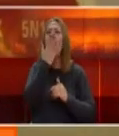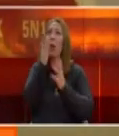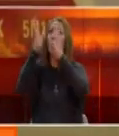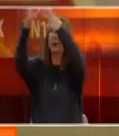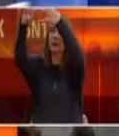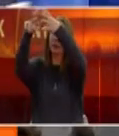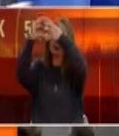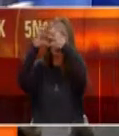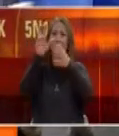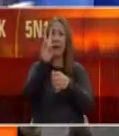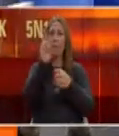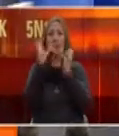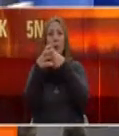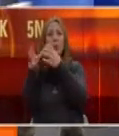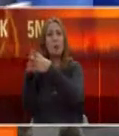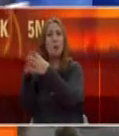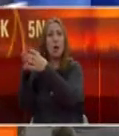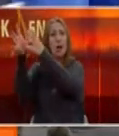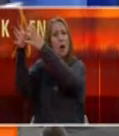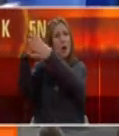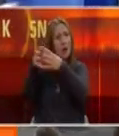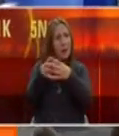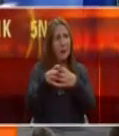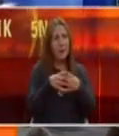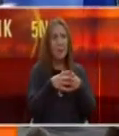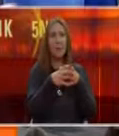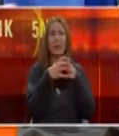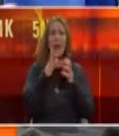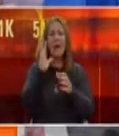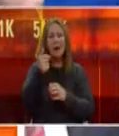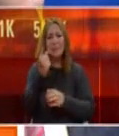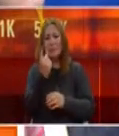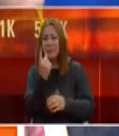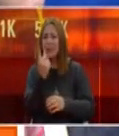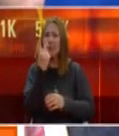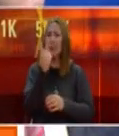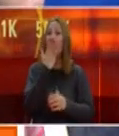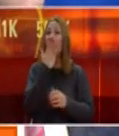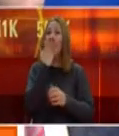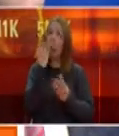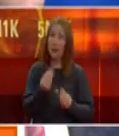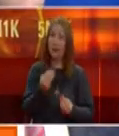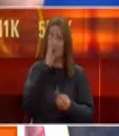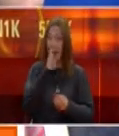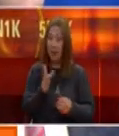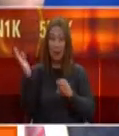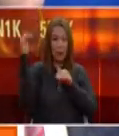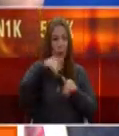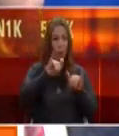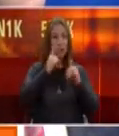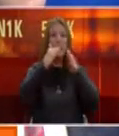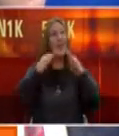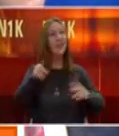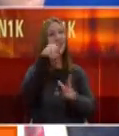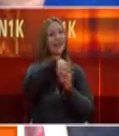alıp 25 kişilik gruplar halinde günde en az bir en fazla iki okul olmak şartıyla getiriyoruz.